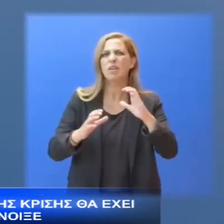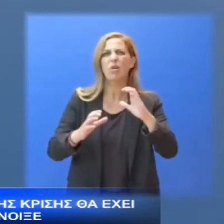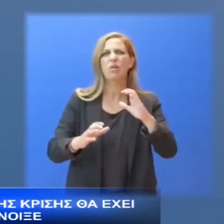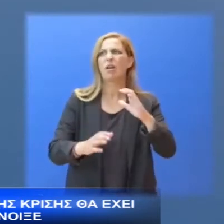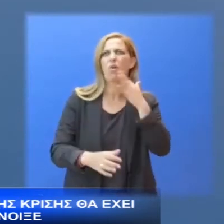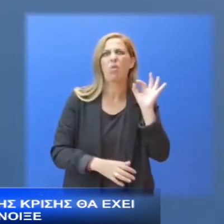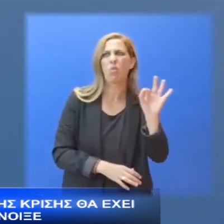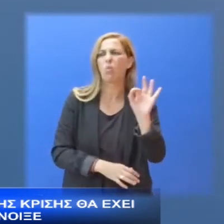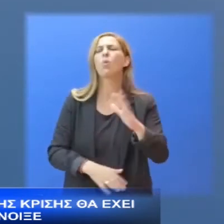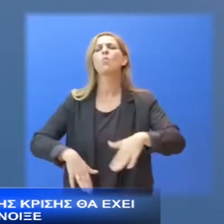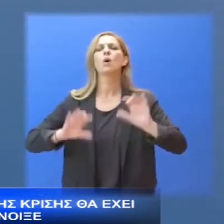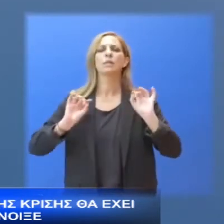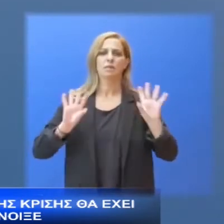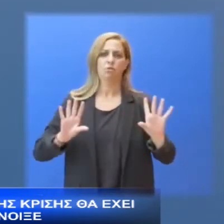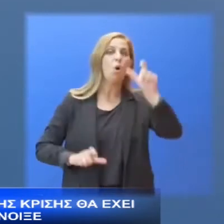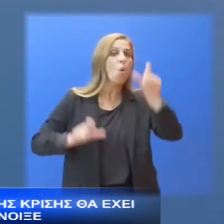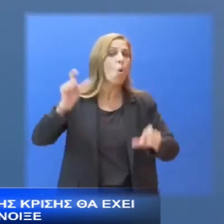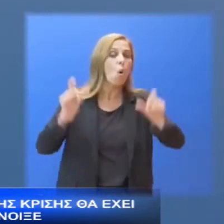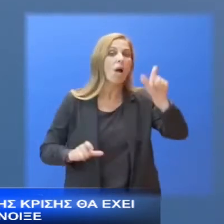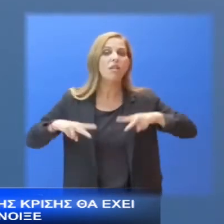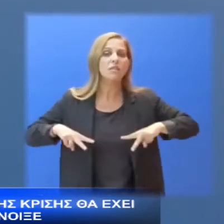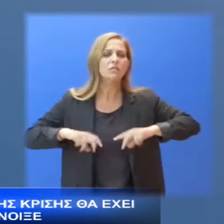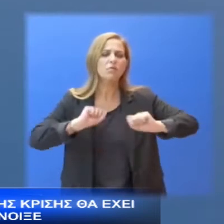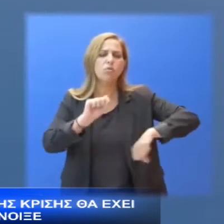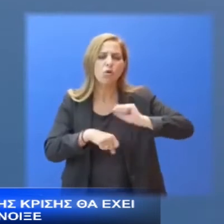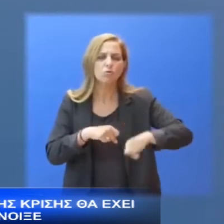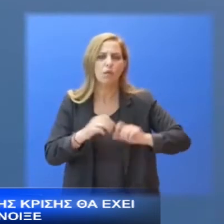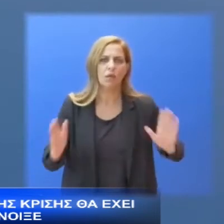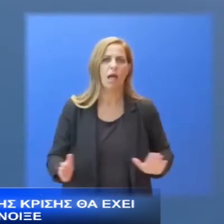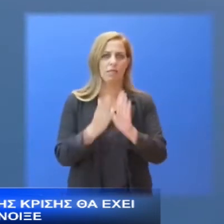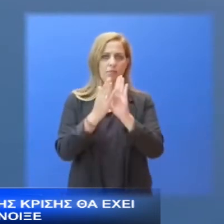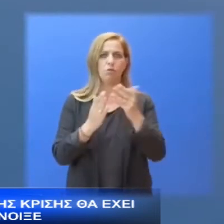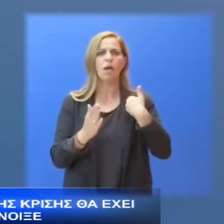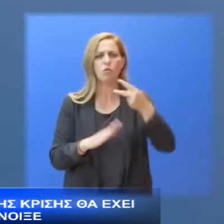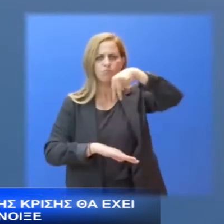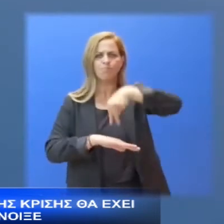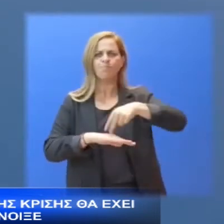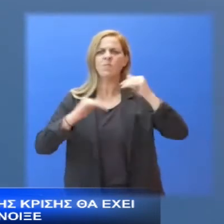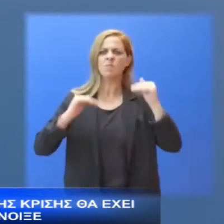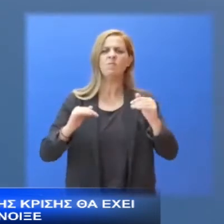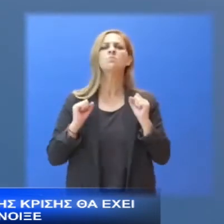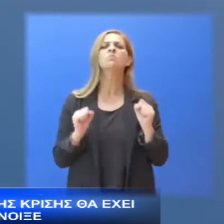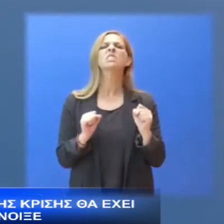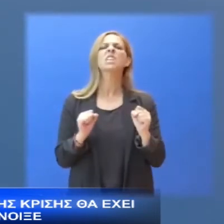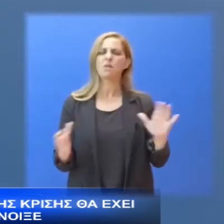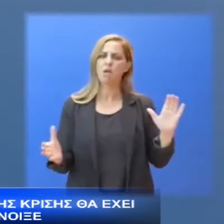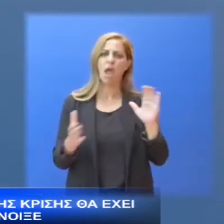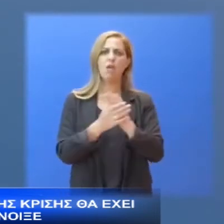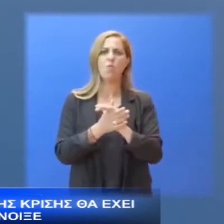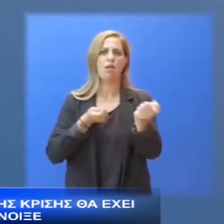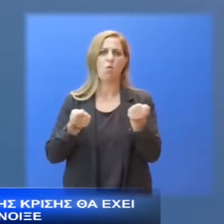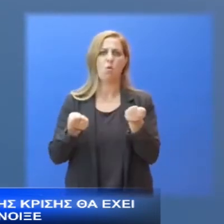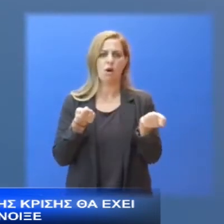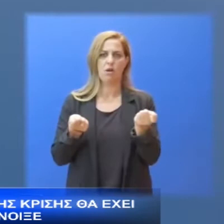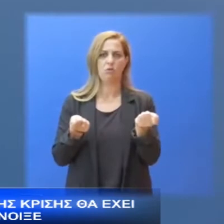ο καθένας από το πόστο του και είμαστε όλοι εδώ ορθοί, ψύχρεμοι και οργανωμένοι. Φυσικά,